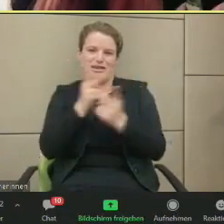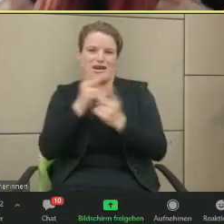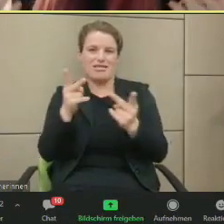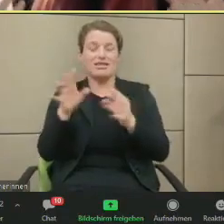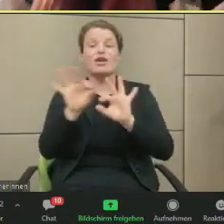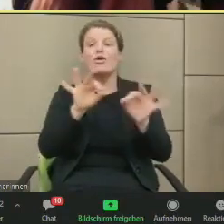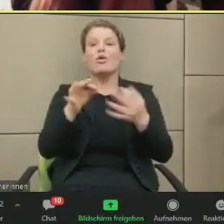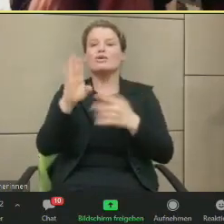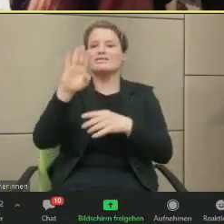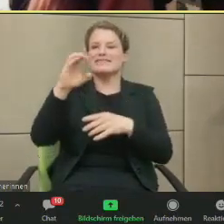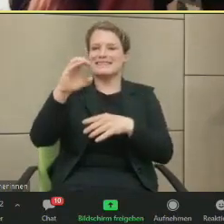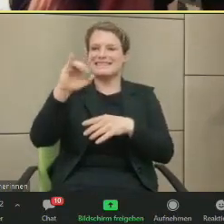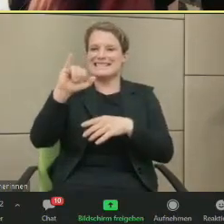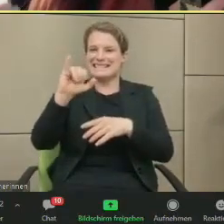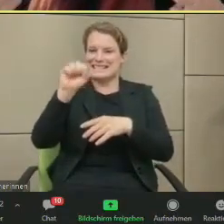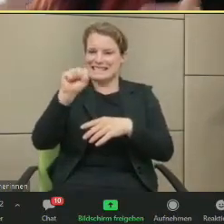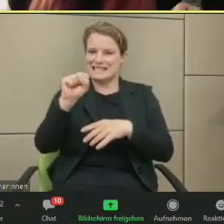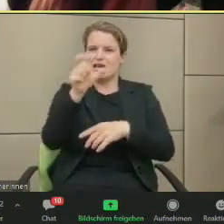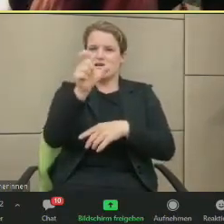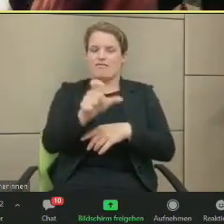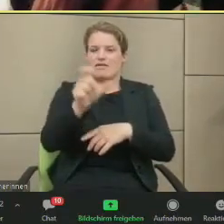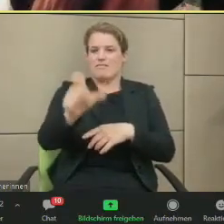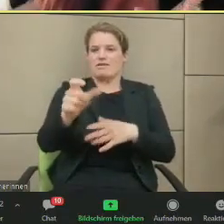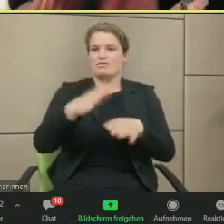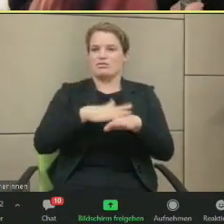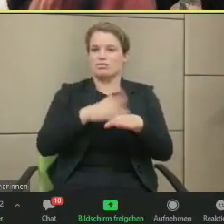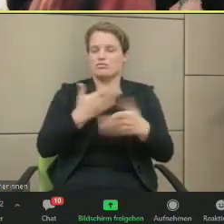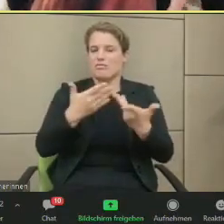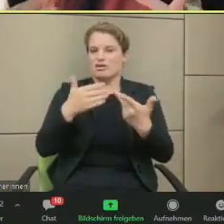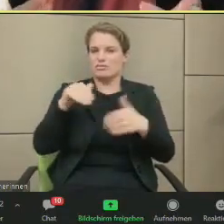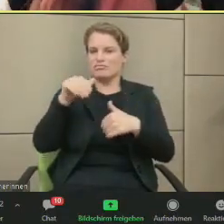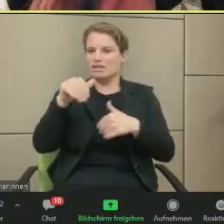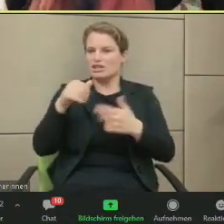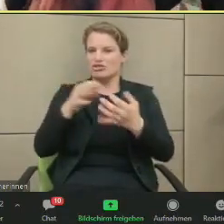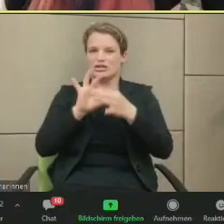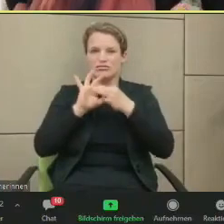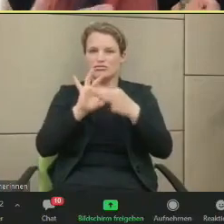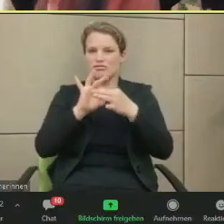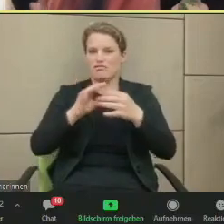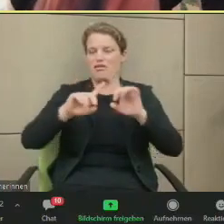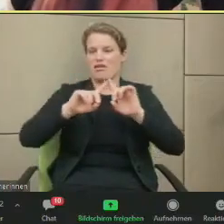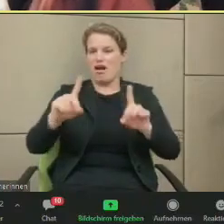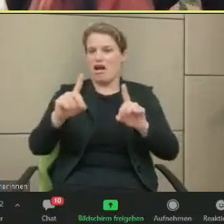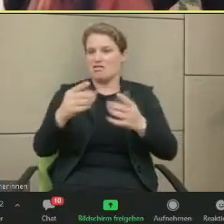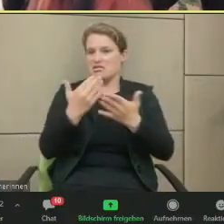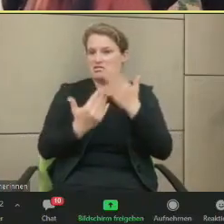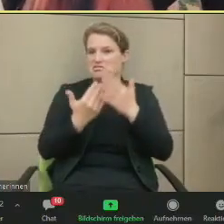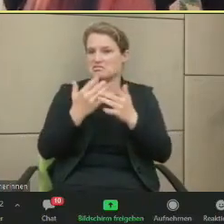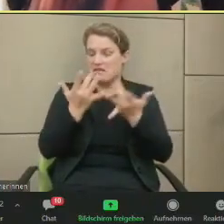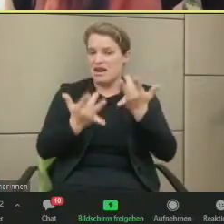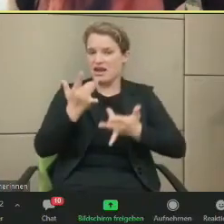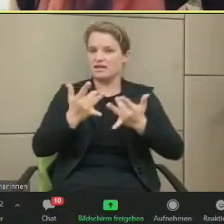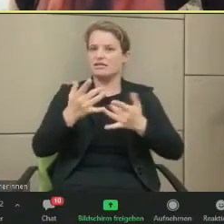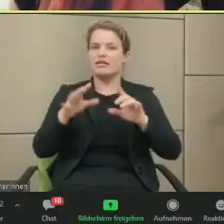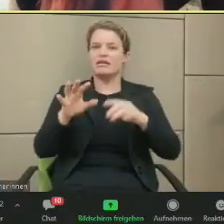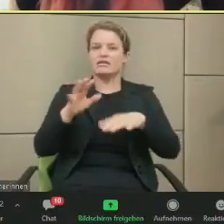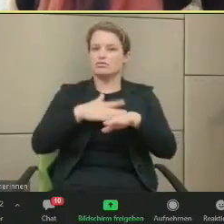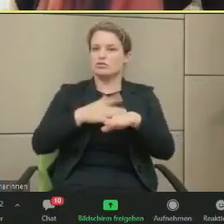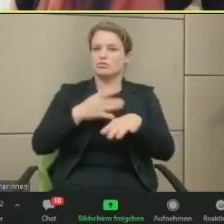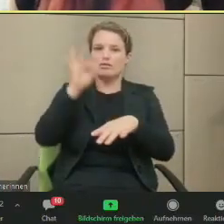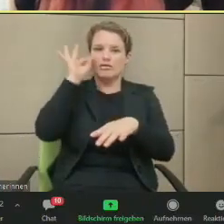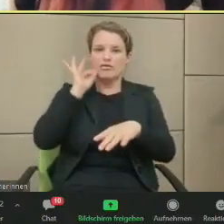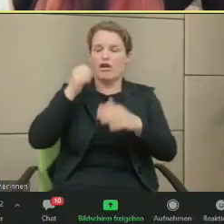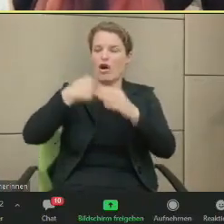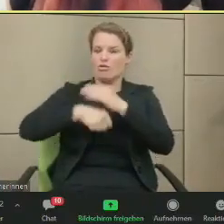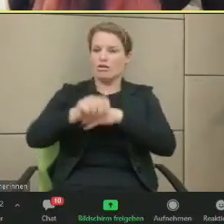Cisgender-Person, also eine Person, die sich in dem Geschlecht so fühlt, in dem sie geboren ist, also eine Frau, die als Frau geboren ist, wird nie